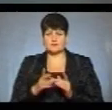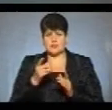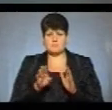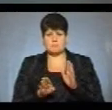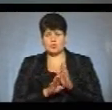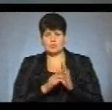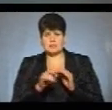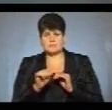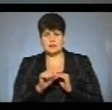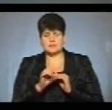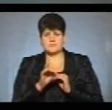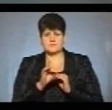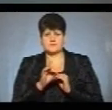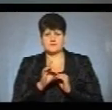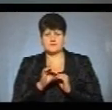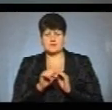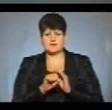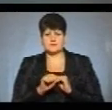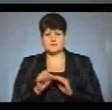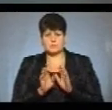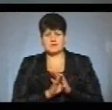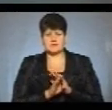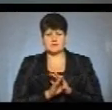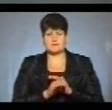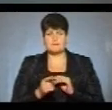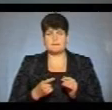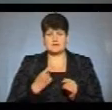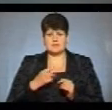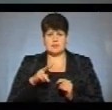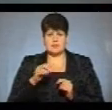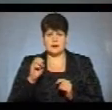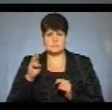підпорядкована в Теребовлянському районі, підпорядкування майстра Лещука.